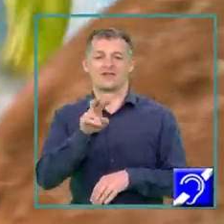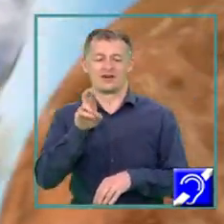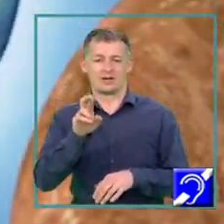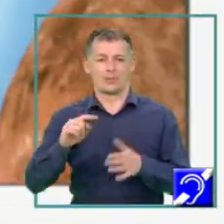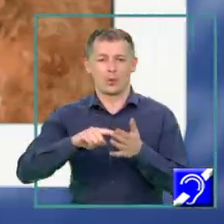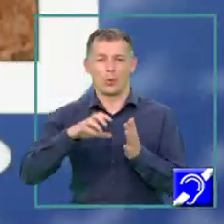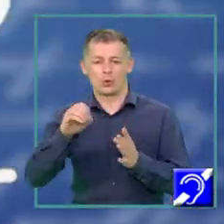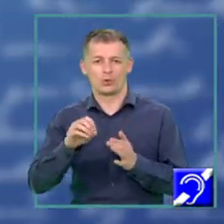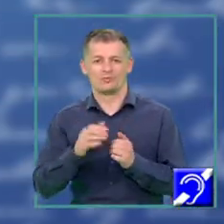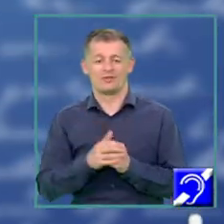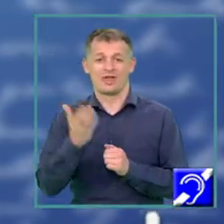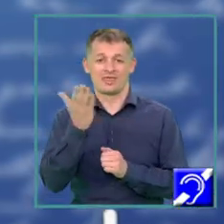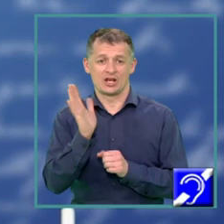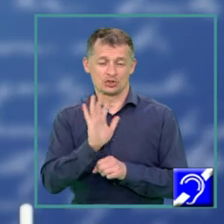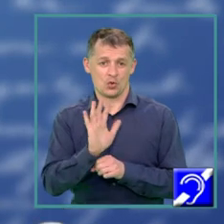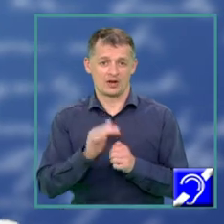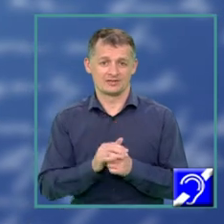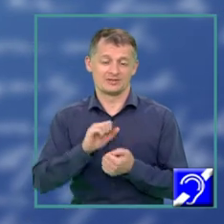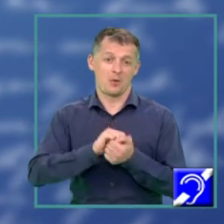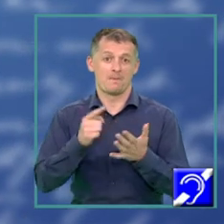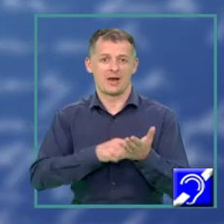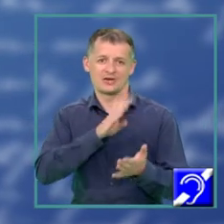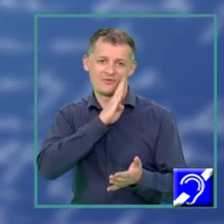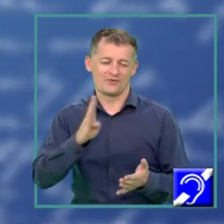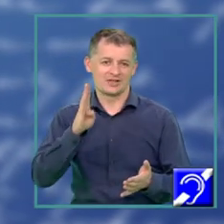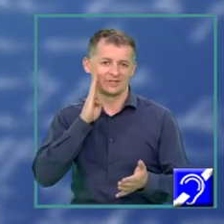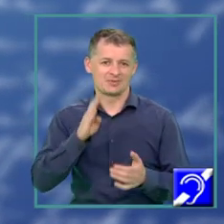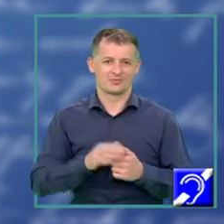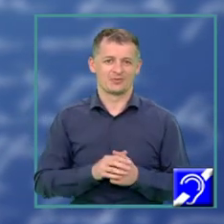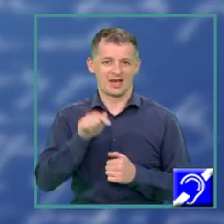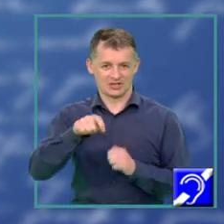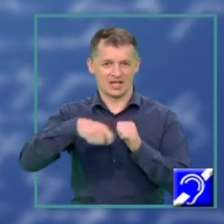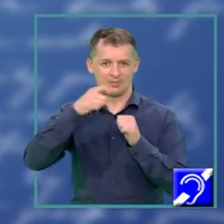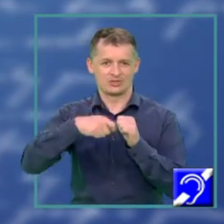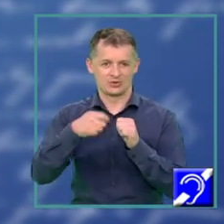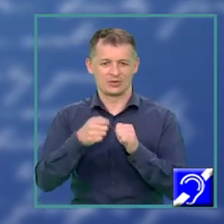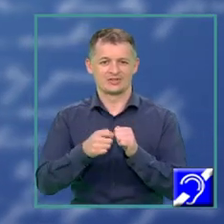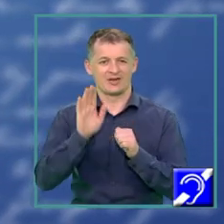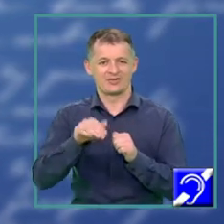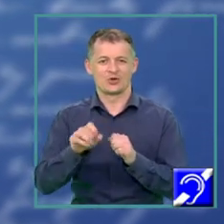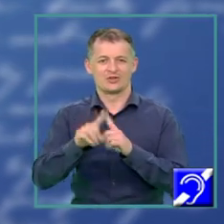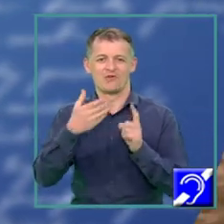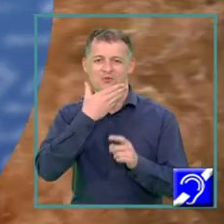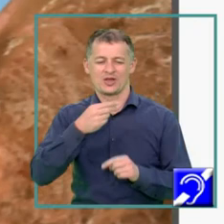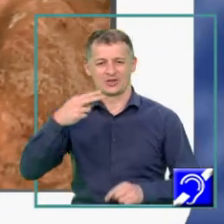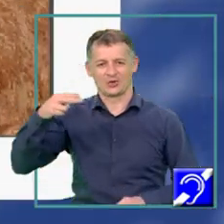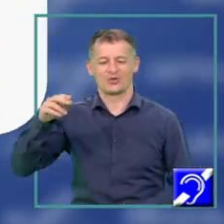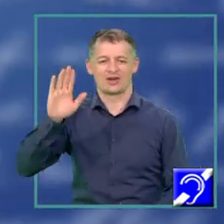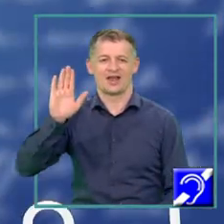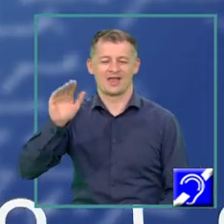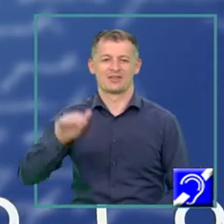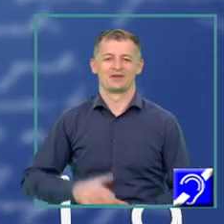la secțiunea de la Scoala sau pe pagina de Facebook a emisiunii telescoape la TVR aveti O zi frumoasă în continuare opt